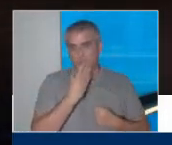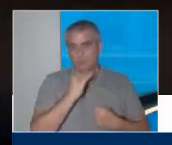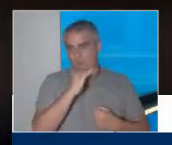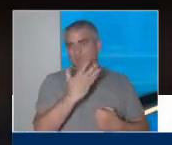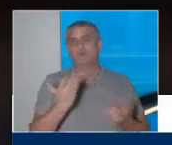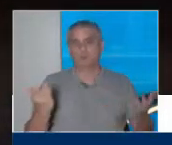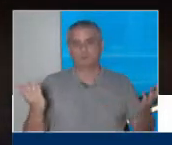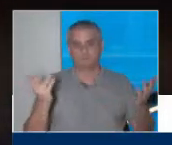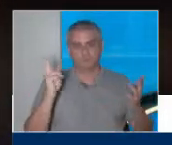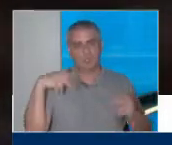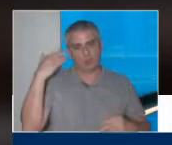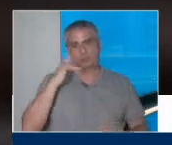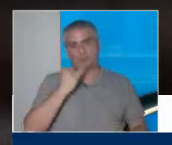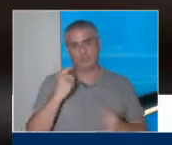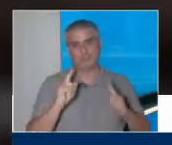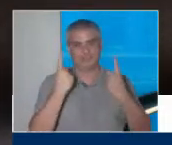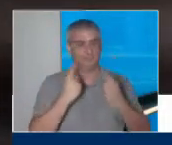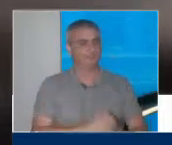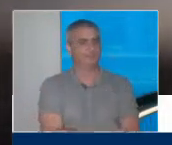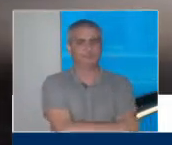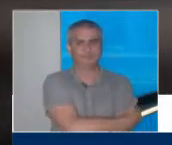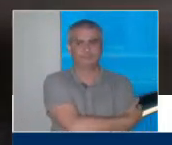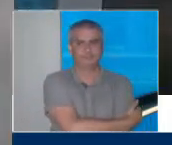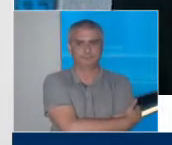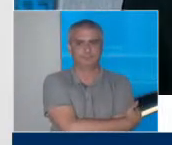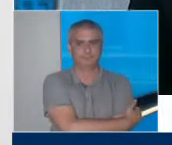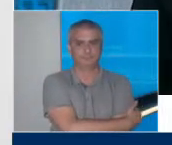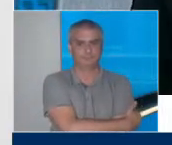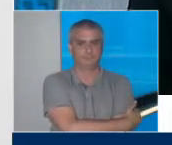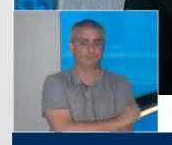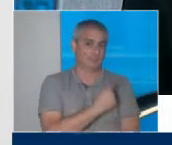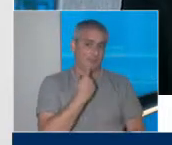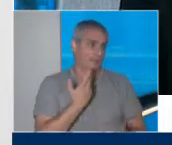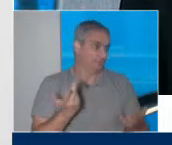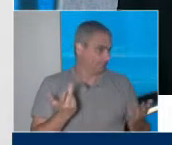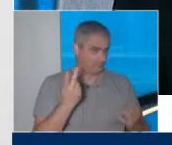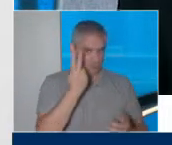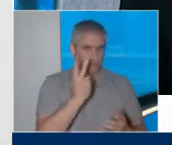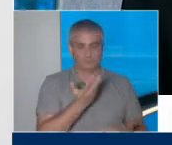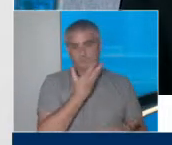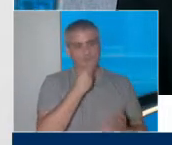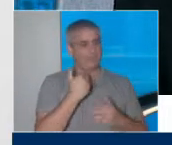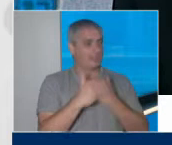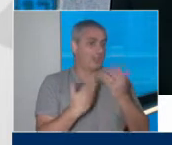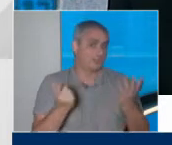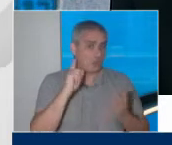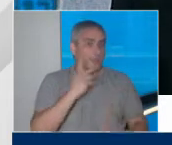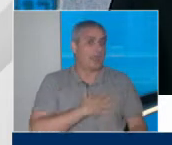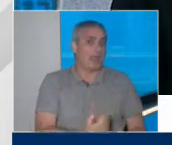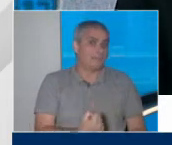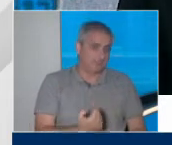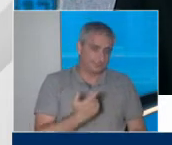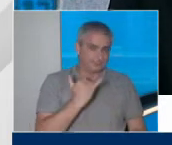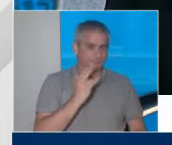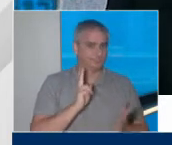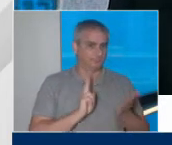ושומרון, סביר מאוד להניח שזה כן. אז זהו, אז אמיר, צריך לומר כמובן שיפה, ויש פה איזשהו מהלך, אני לא יודע אם אמיץ, אבל בהחלט